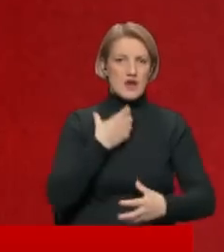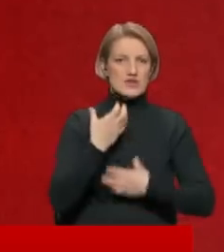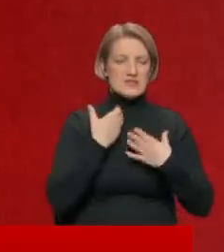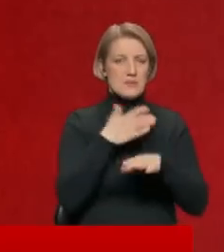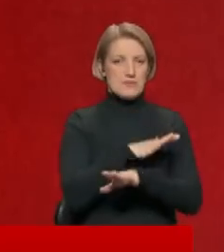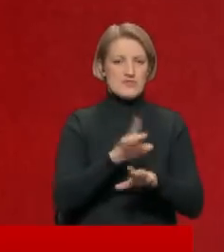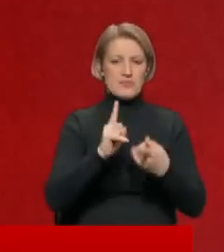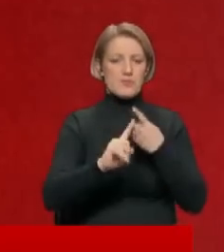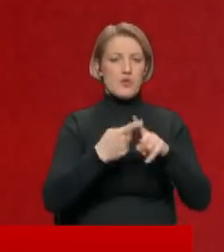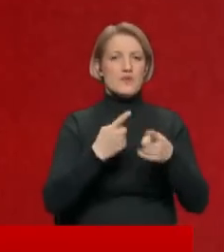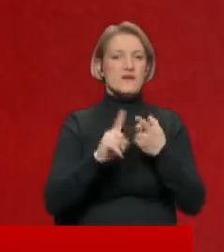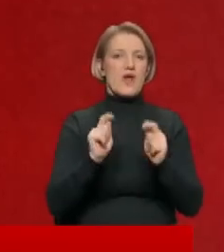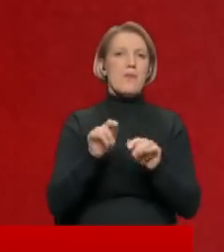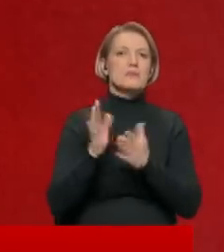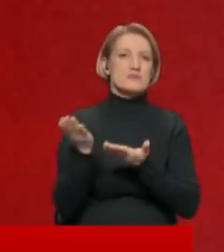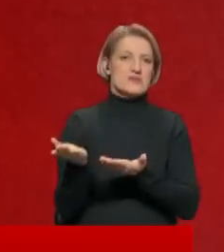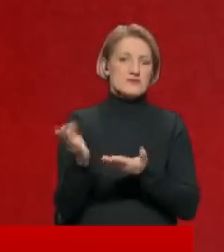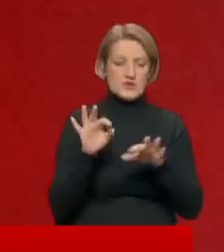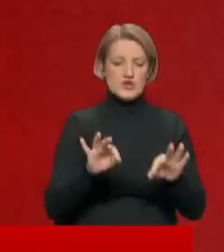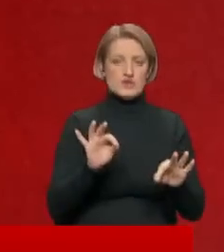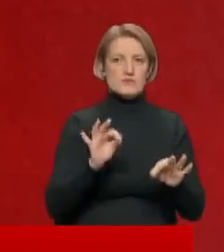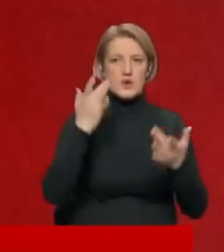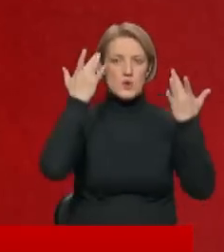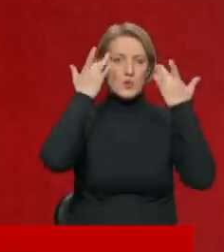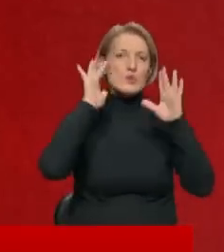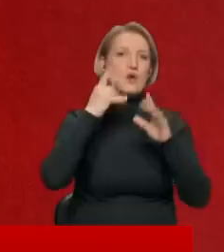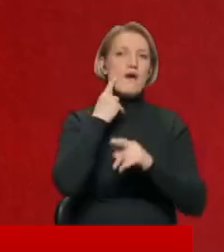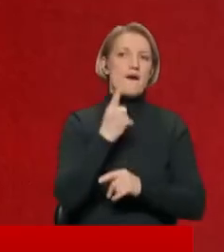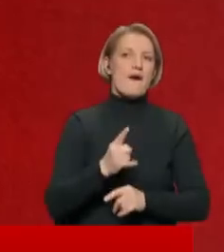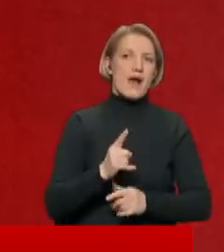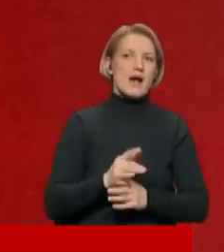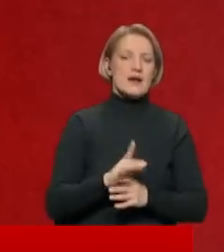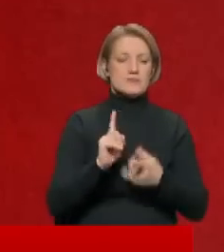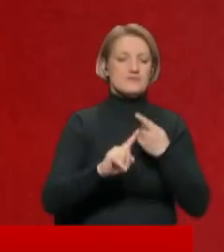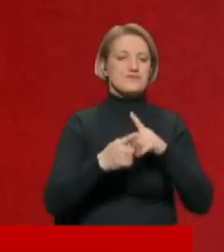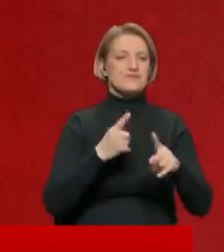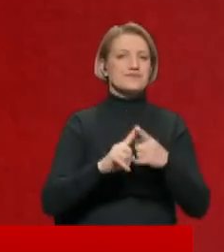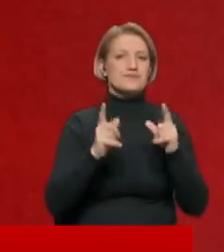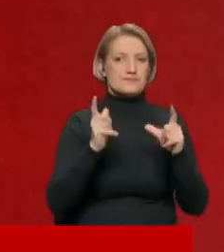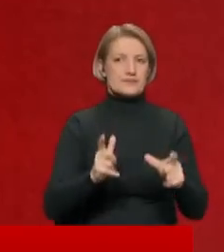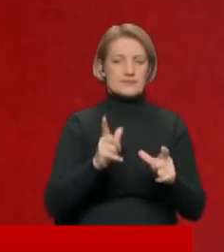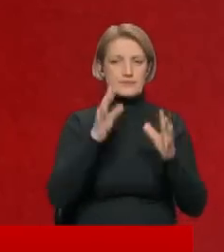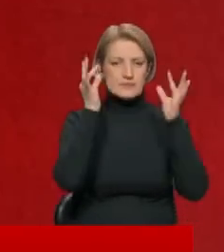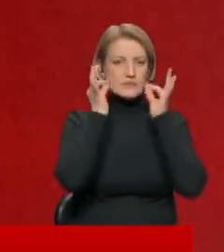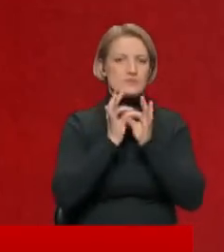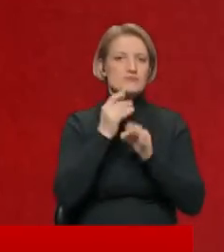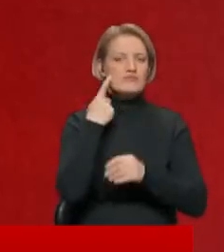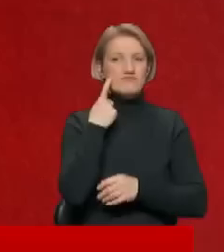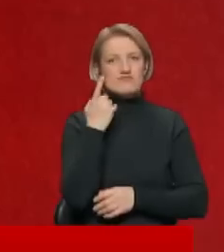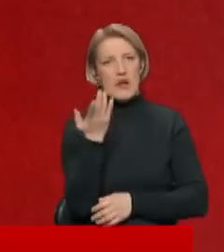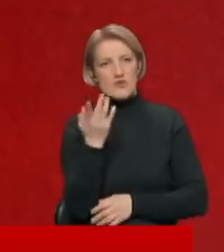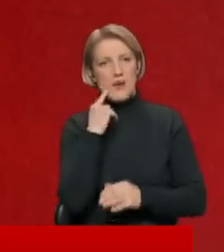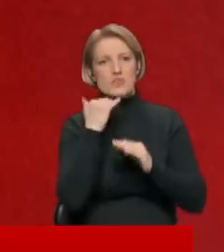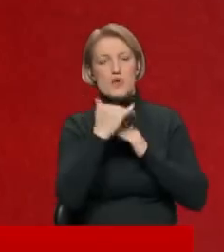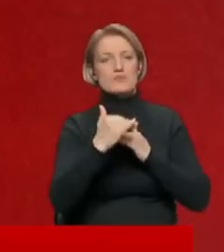dindirecek bir politikayı uygulayamamışsınız şimdi kültürel alanda siyasi alanda başörtüsü üzerinden Acaba bir